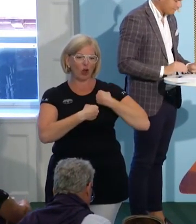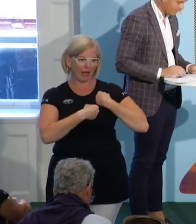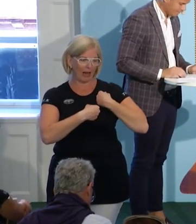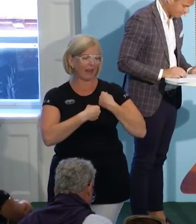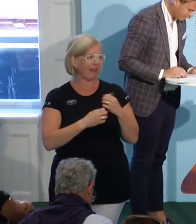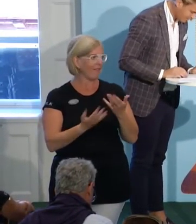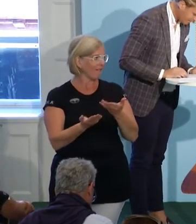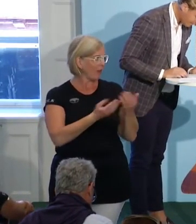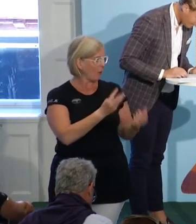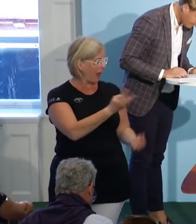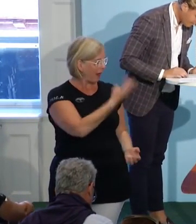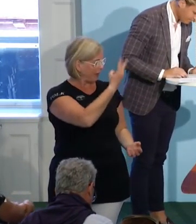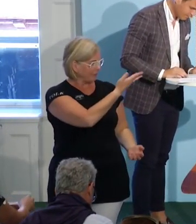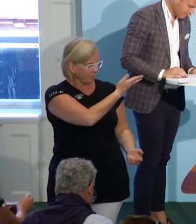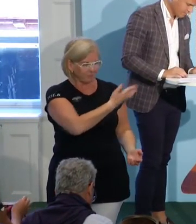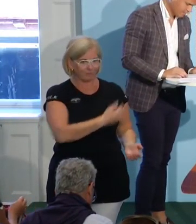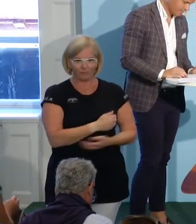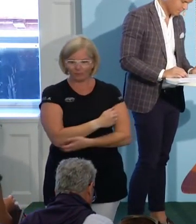tre.